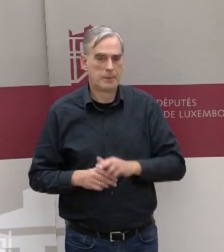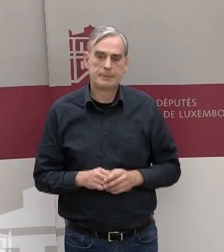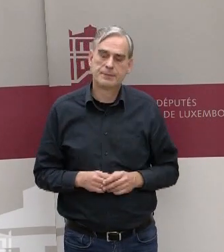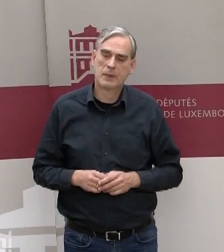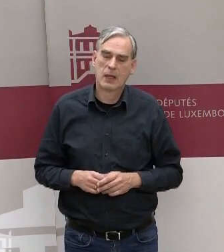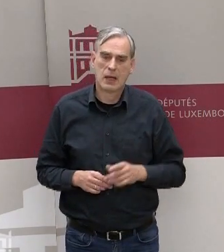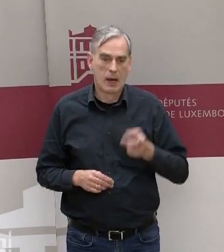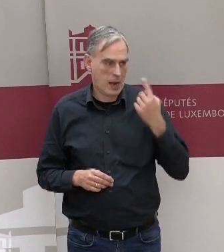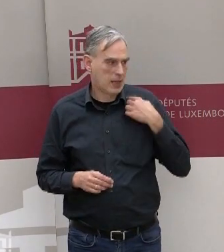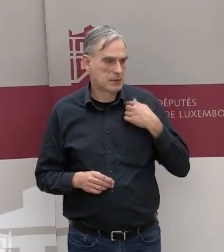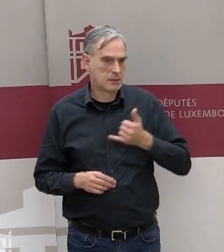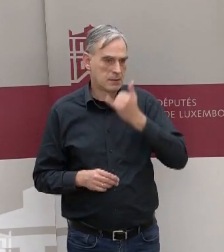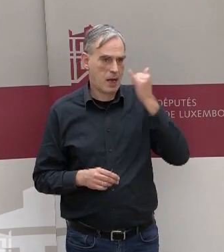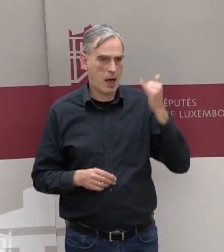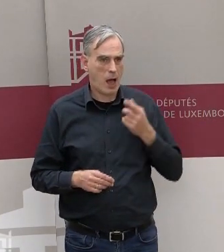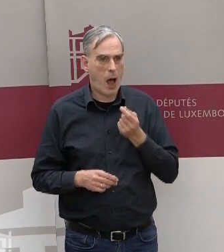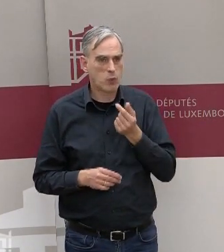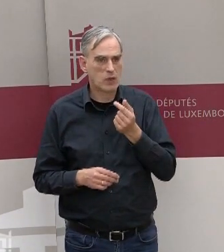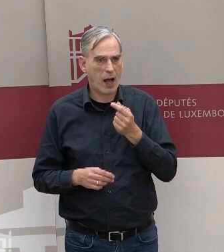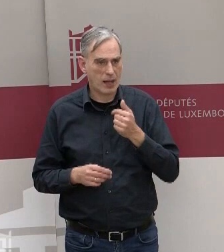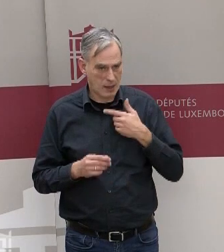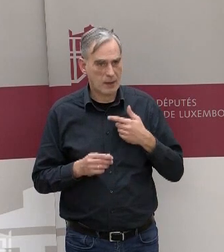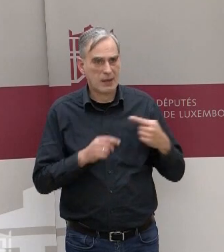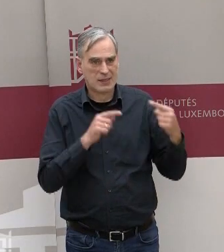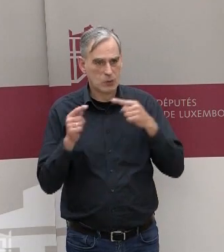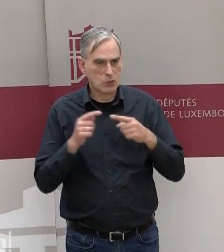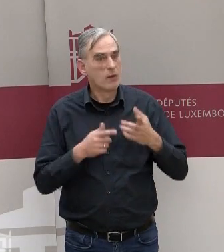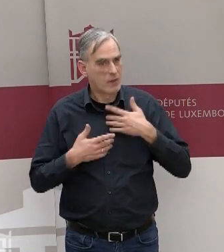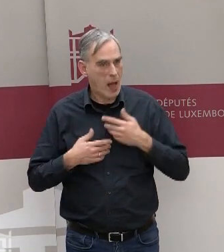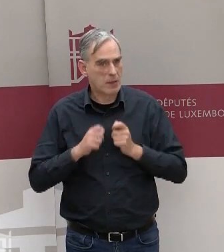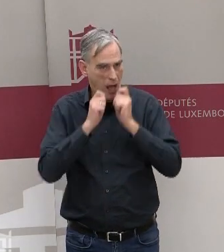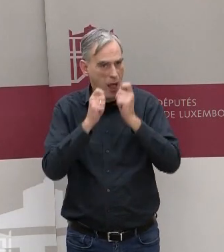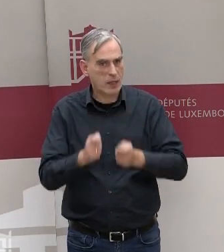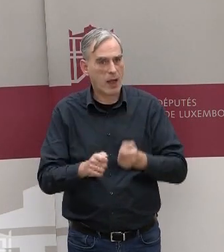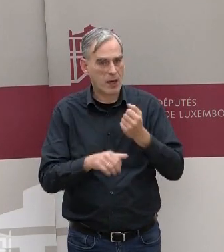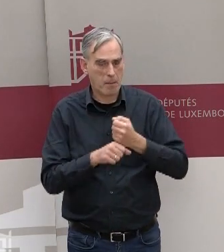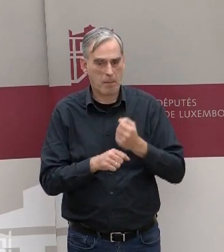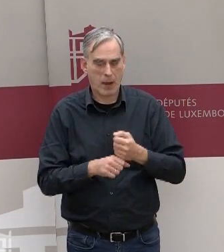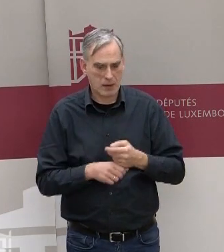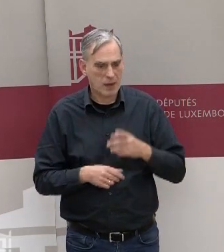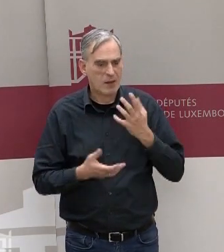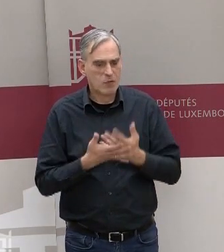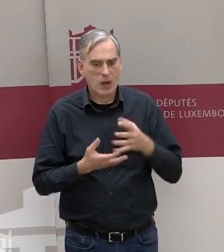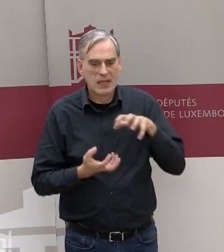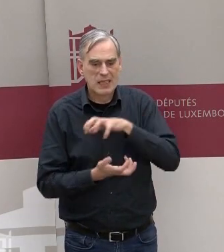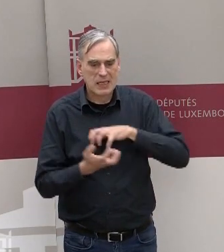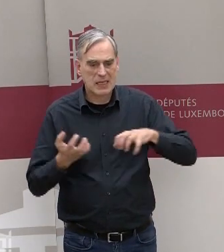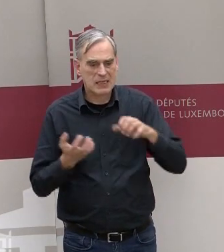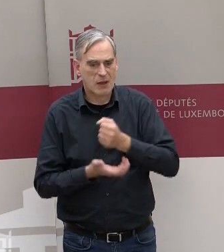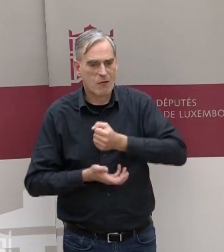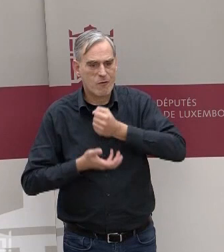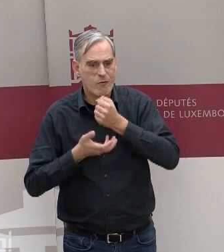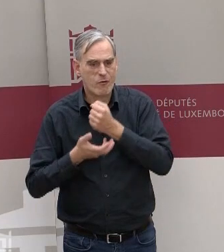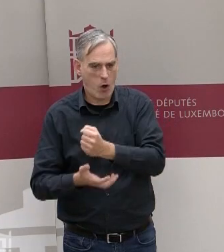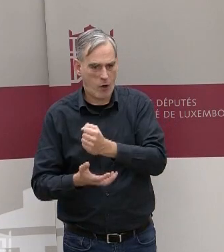Motion eingereicht für ihn, Fonds de Calamité anzusetzen. Das ist eine Forderung, die von der Fondation IDEA und auch der Cour des